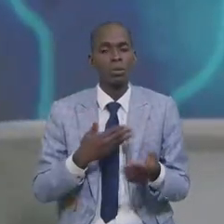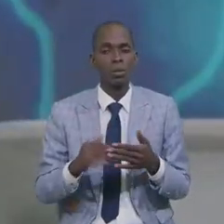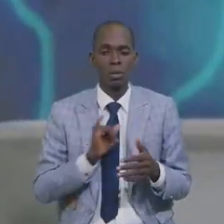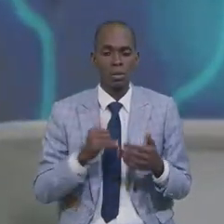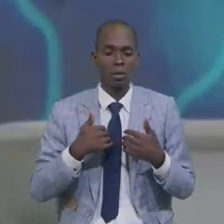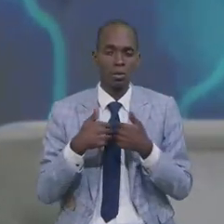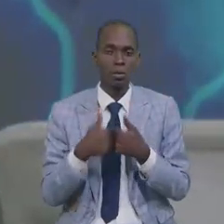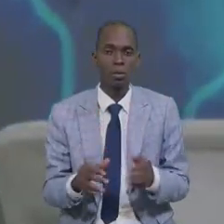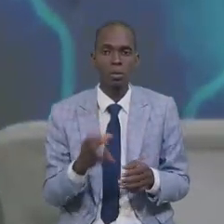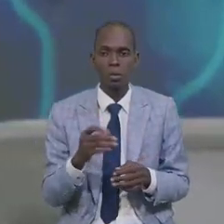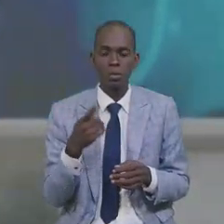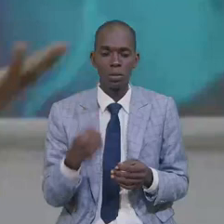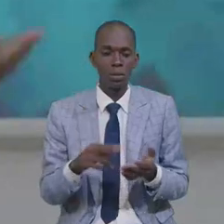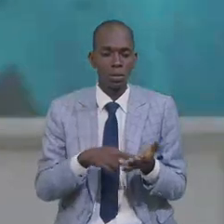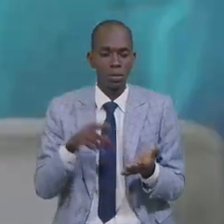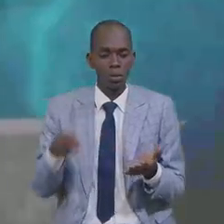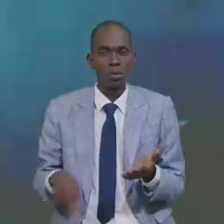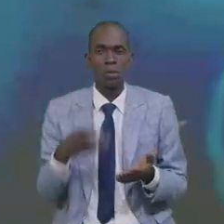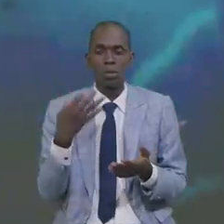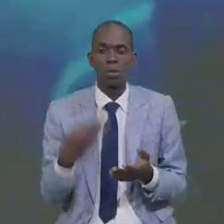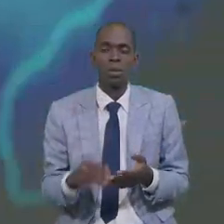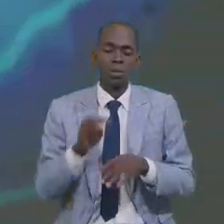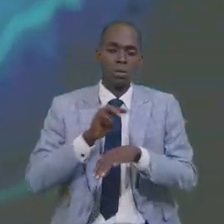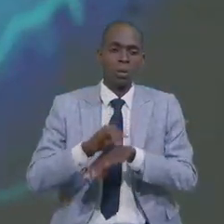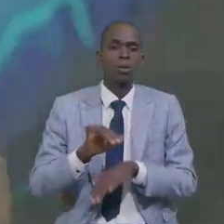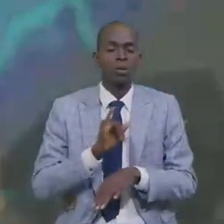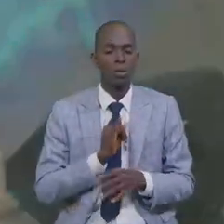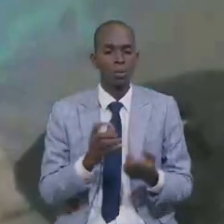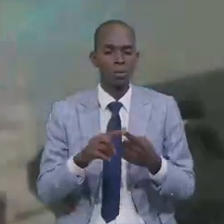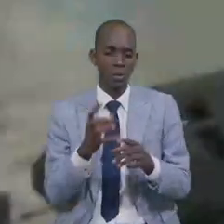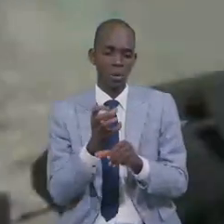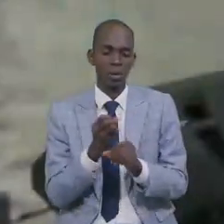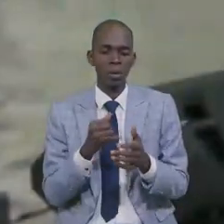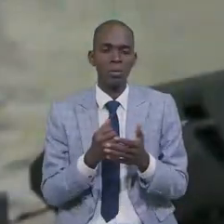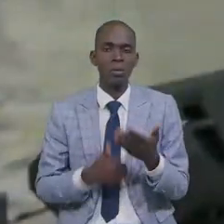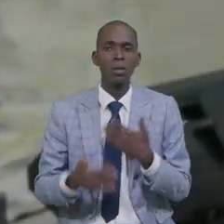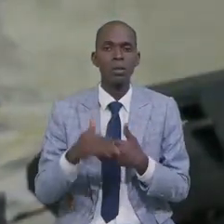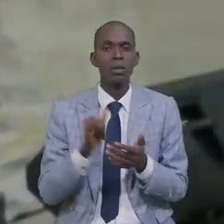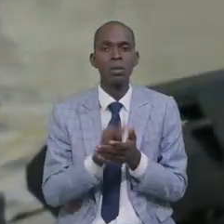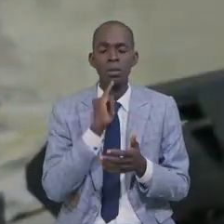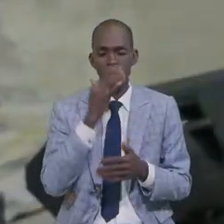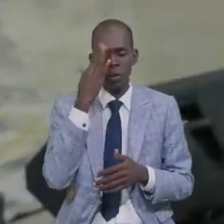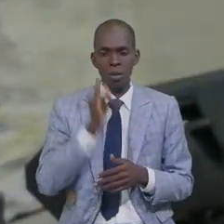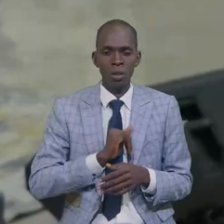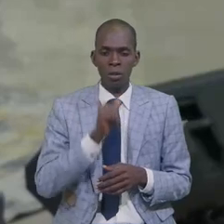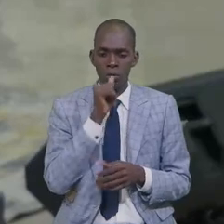perdu du résultat du ministère, je veux recouvrer cela. Et voilà